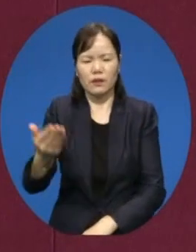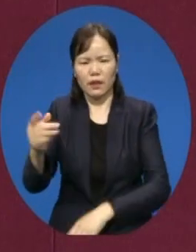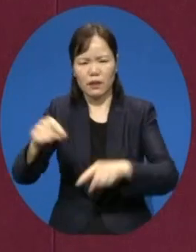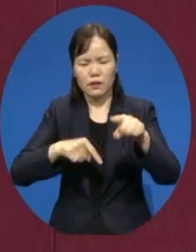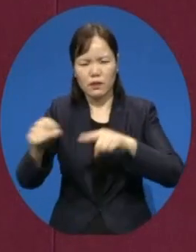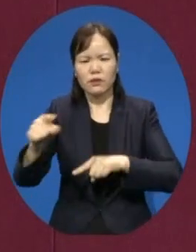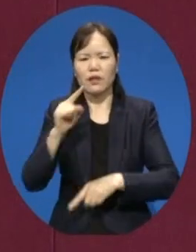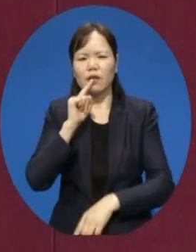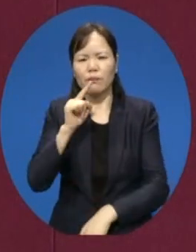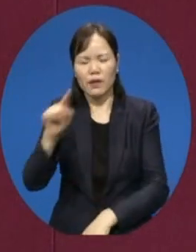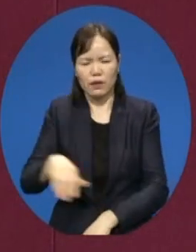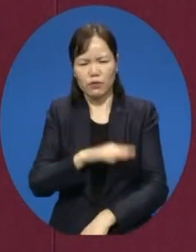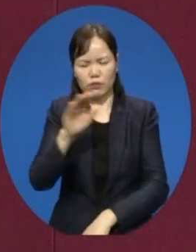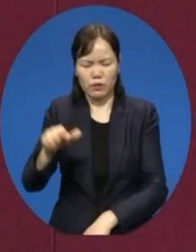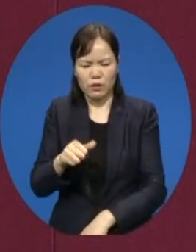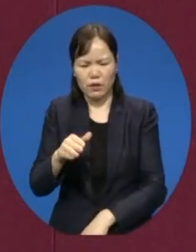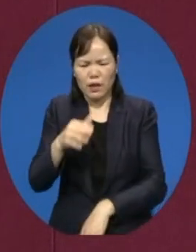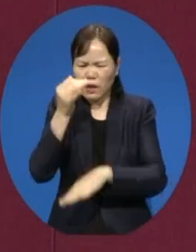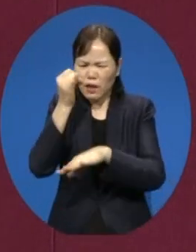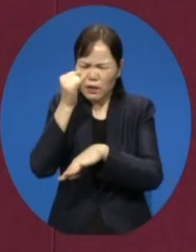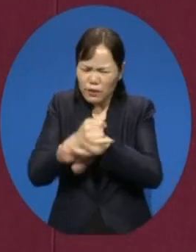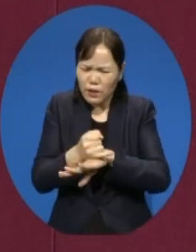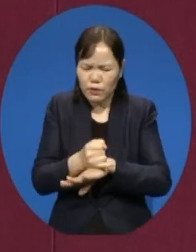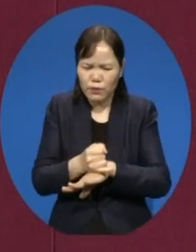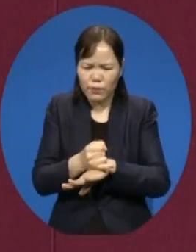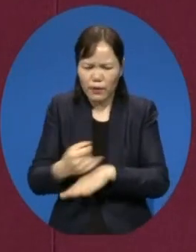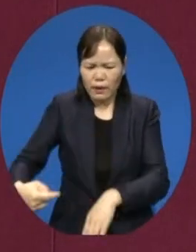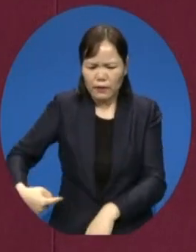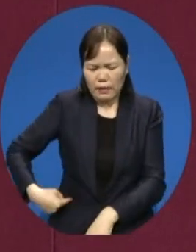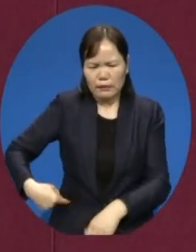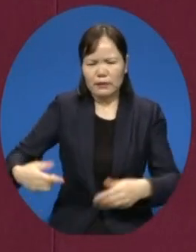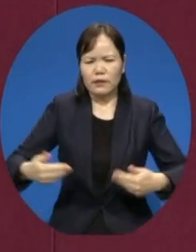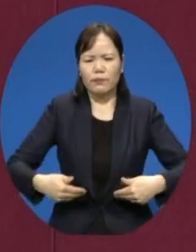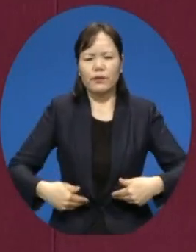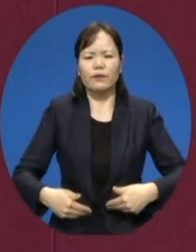우리들이 최선의 양심이 있어야 되지 않겠습니까?